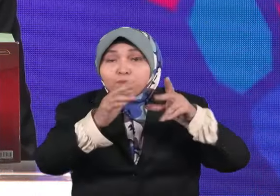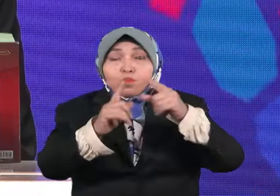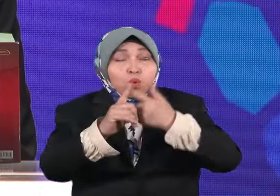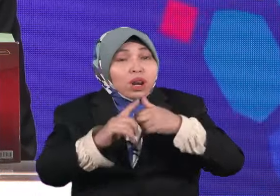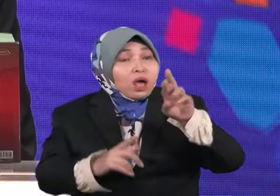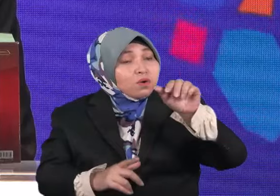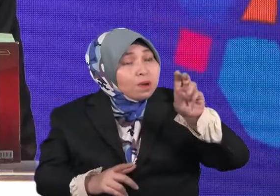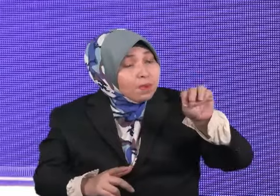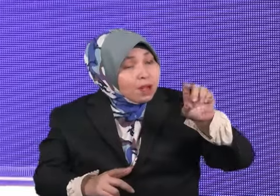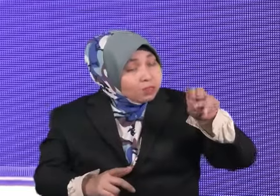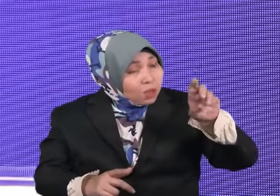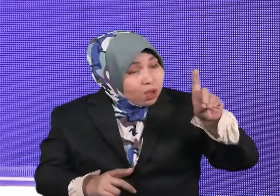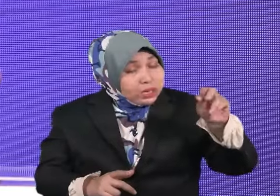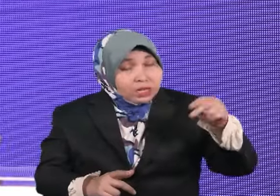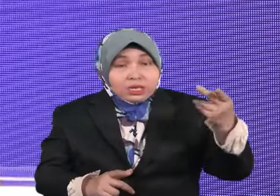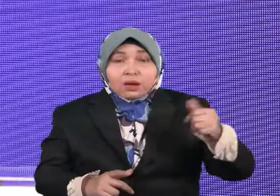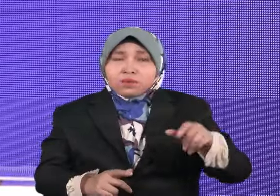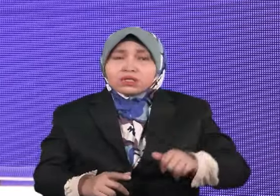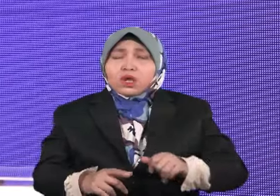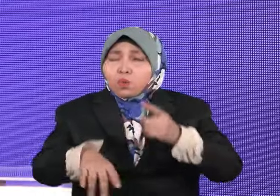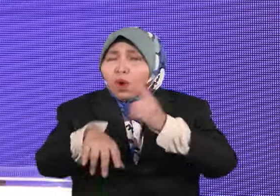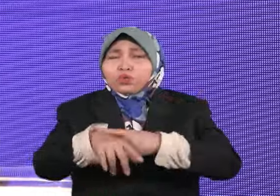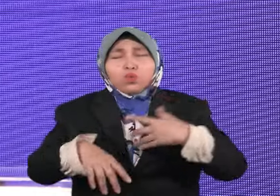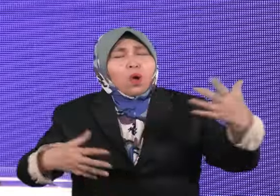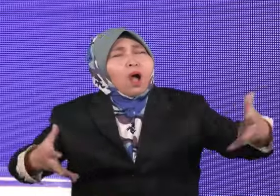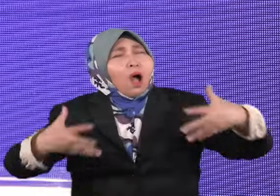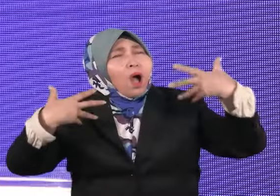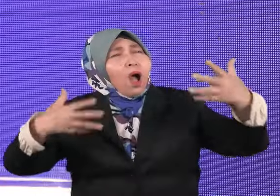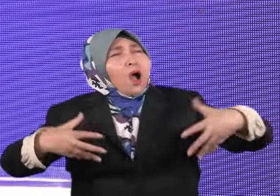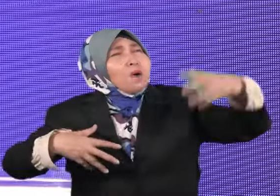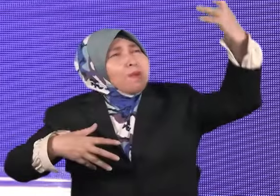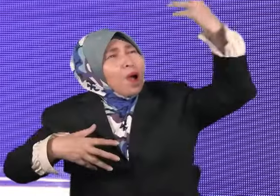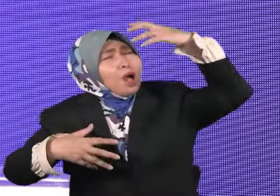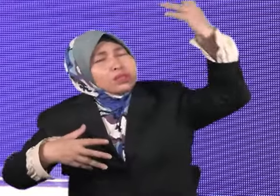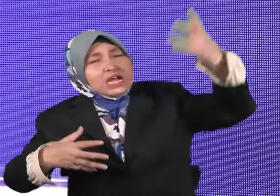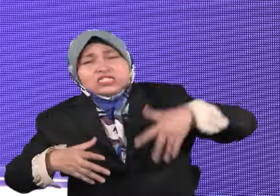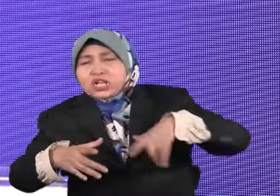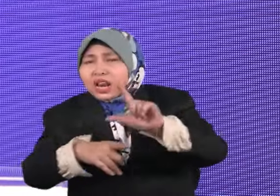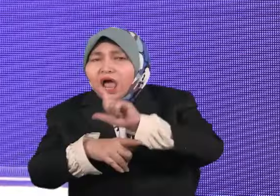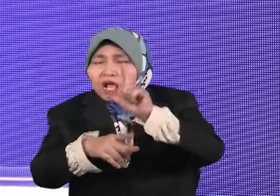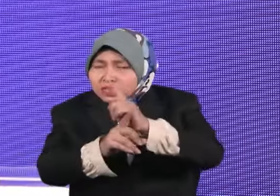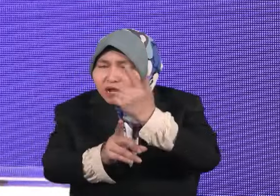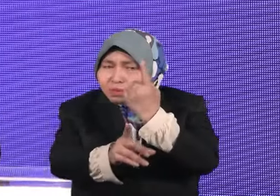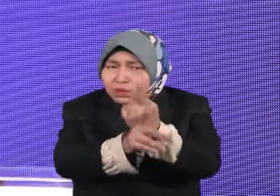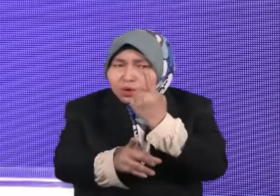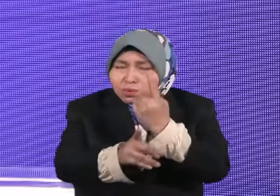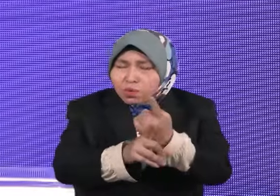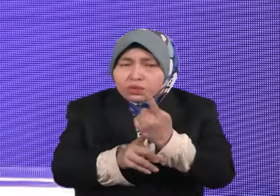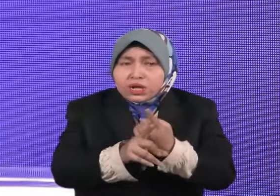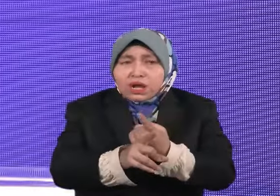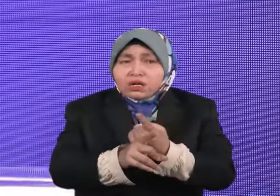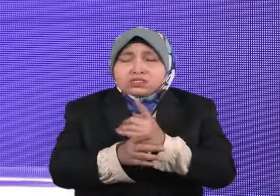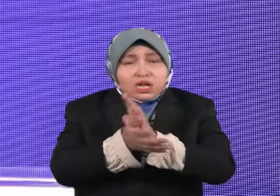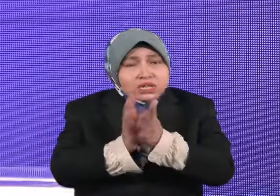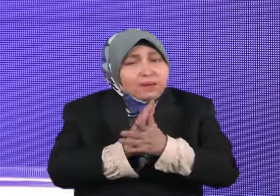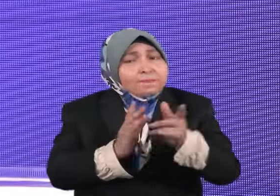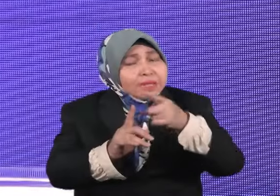memang digelar, memang waktu panas. Kan? Jadi memang ditarbiah, dilatih betul-betul agar apa? Agar